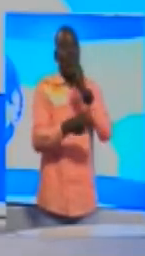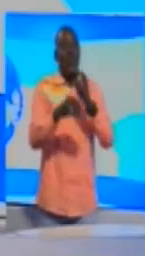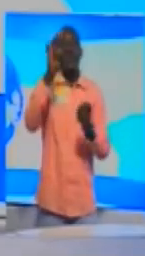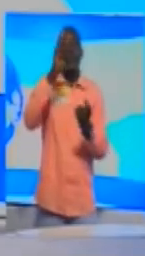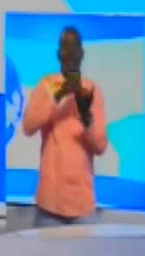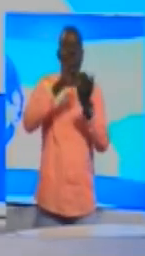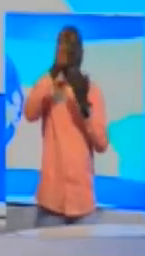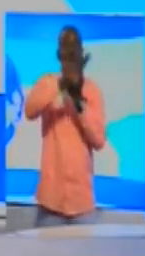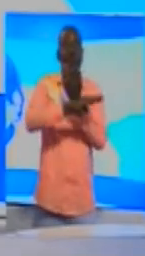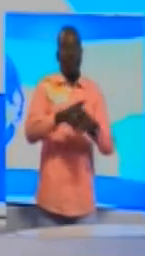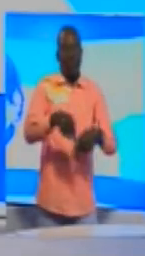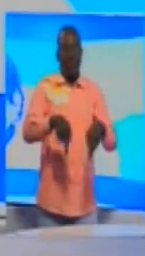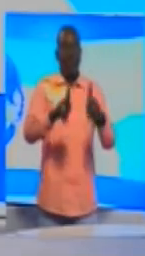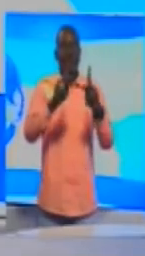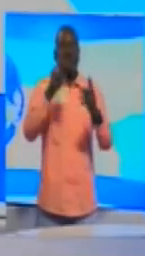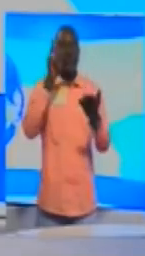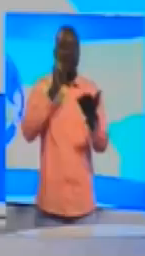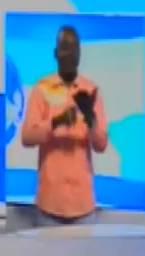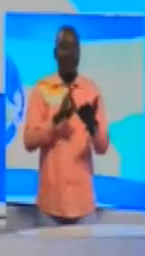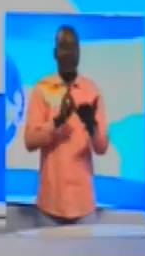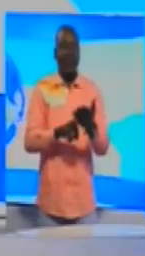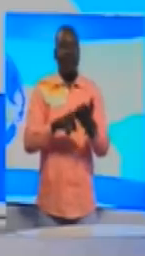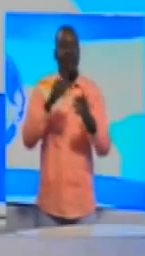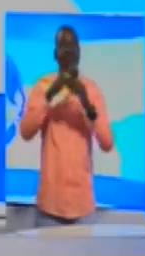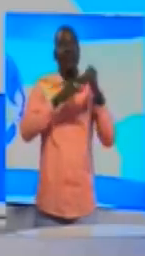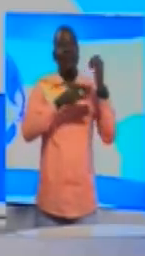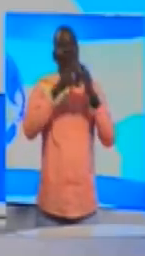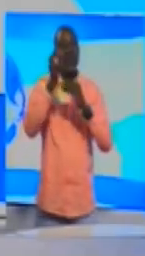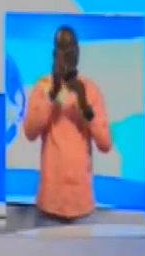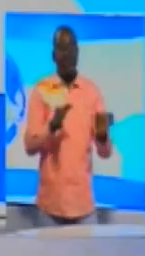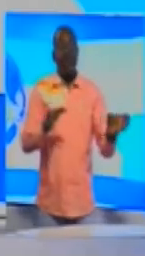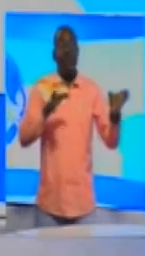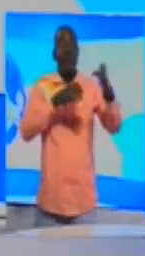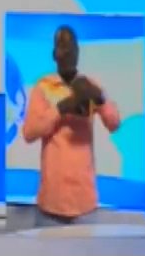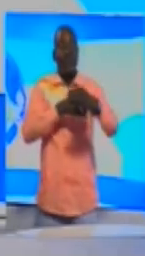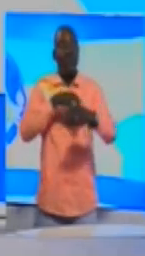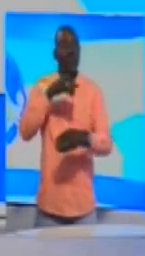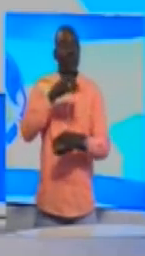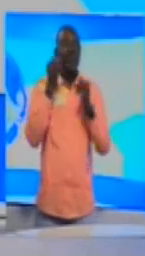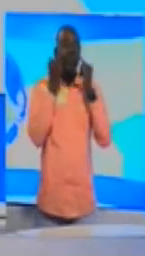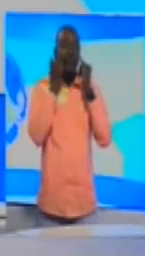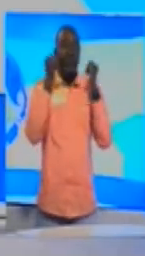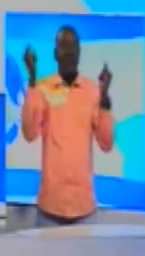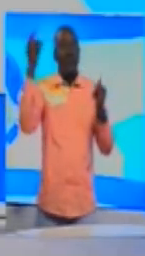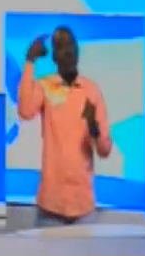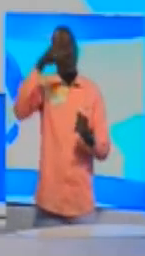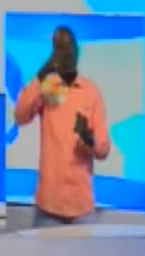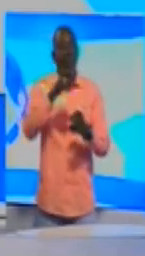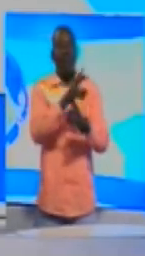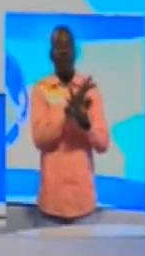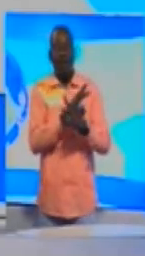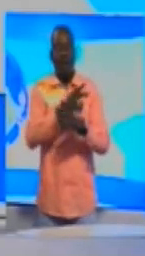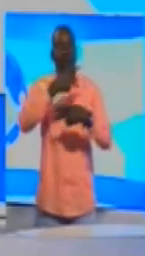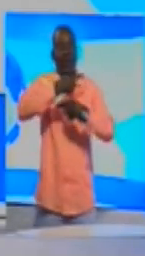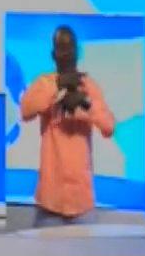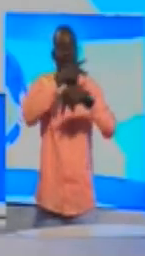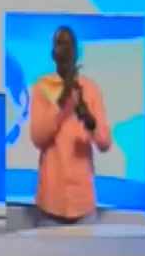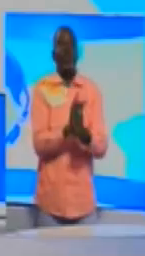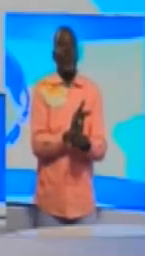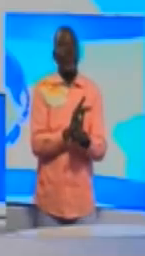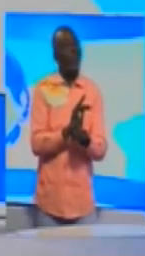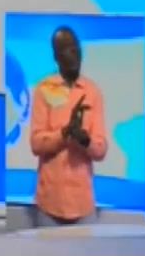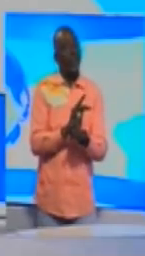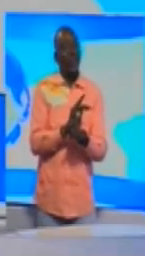et a permis de discuter de la construction d'une chambre froide pour conserver les produits maraîcher. Le